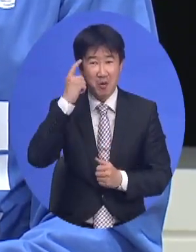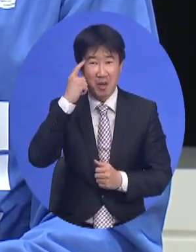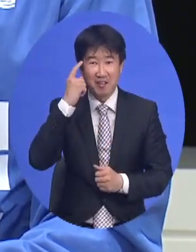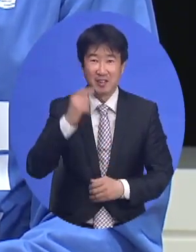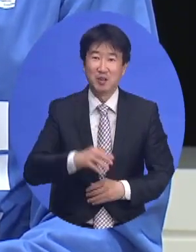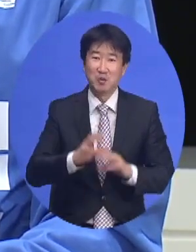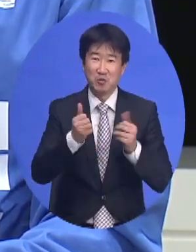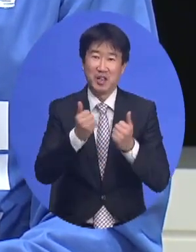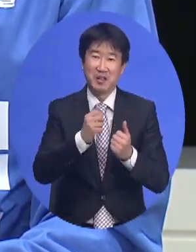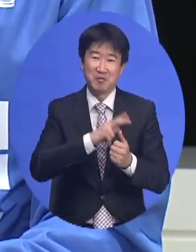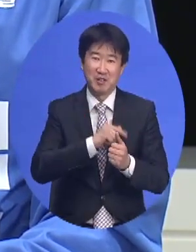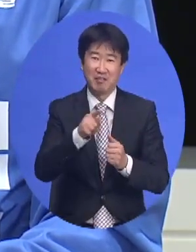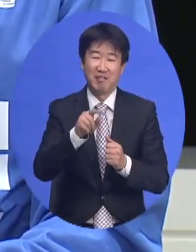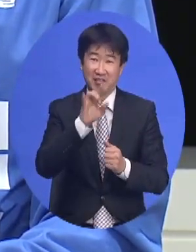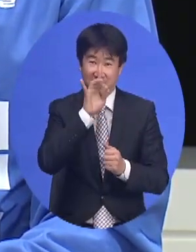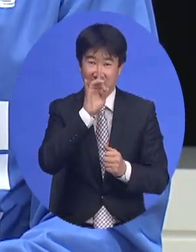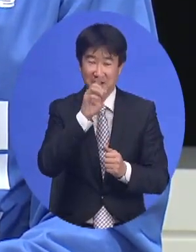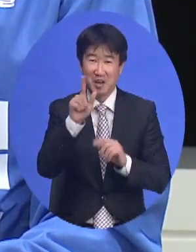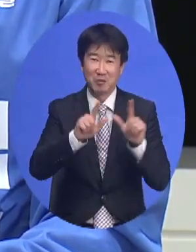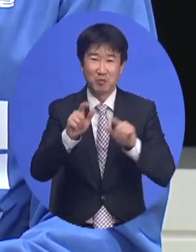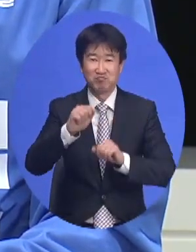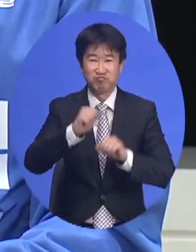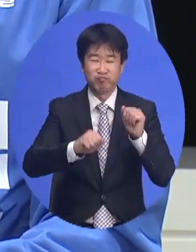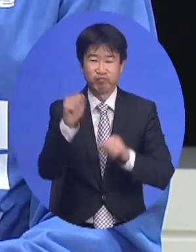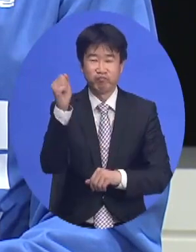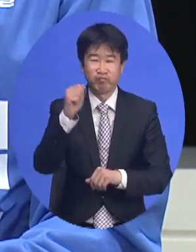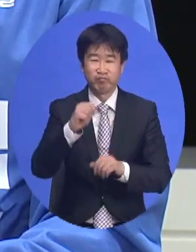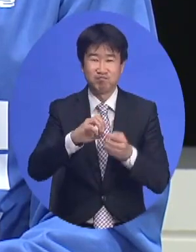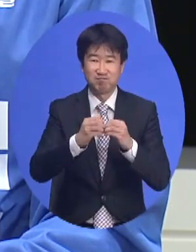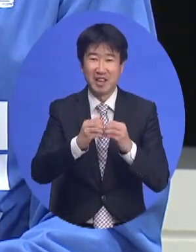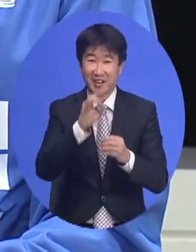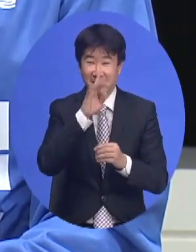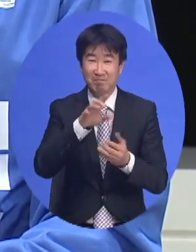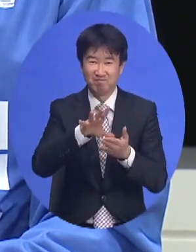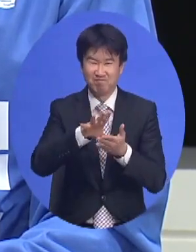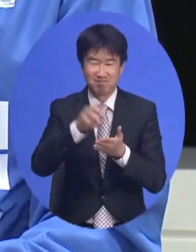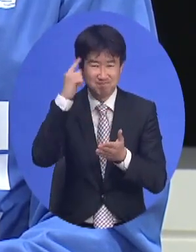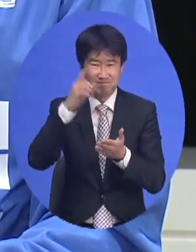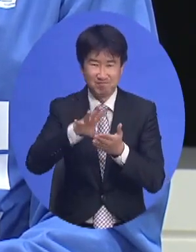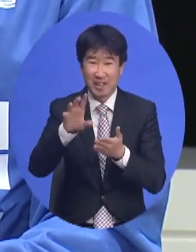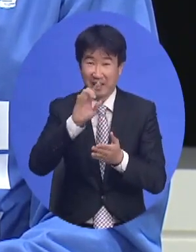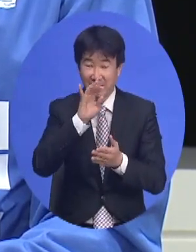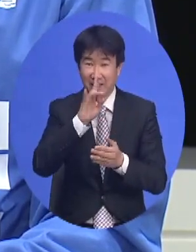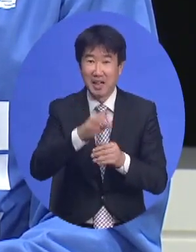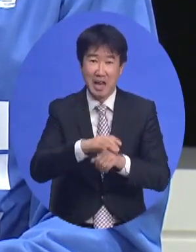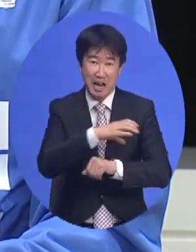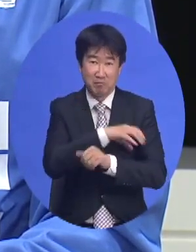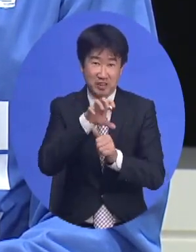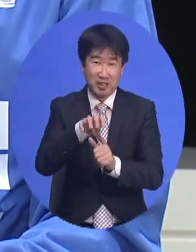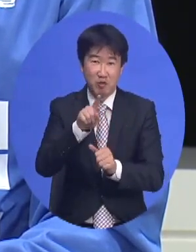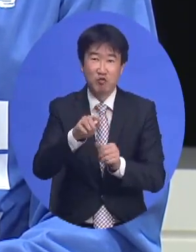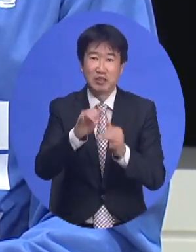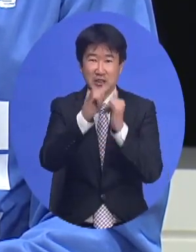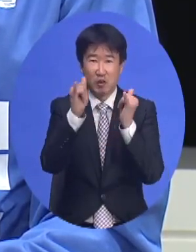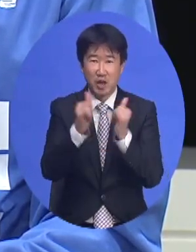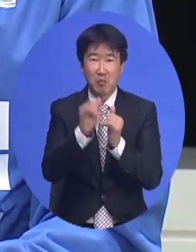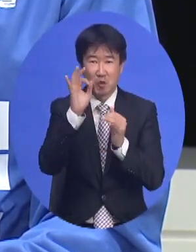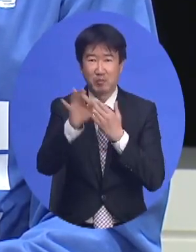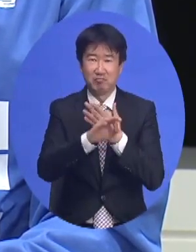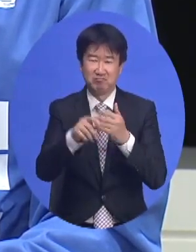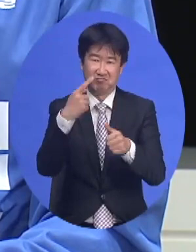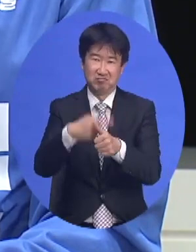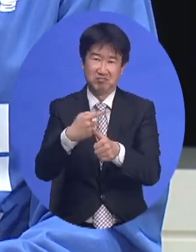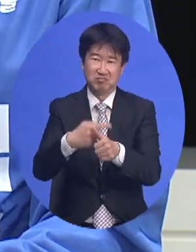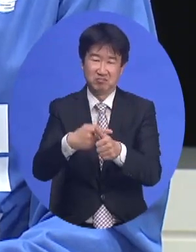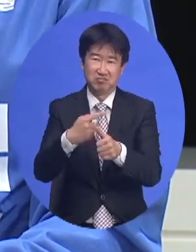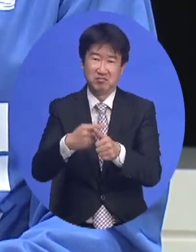정말 국회의원이 그렇게 하면 되겠습니까? 또 그 당시에는 지금도 그렇지만 갑질이 우리 사회에서 굉장히 비난받을